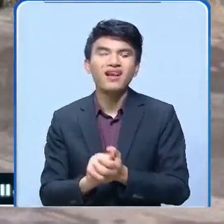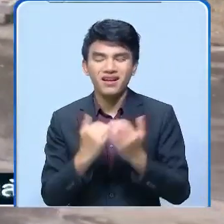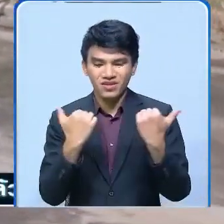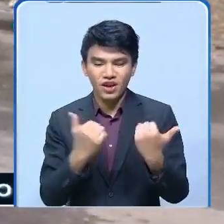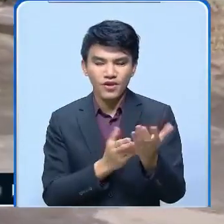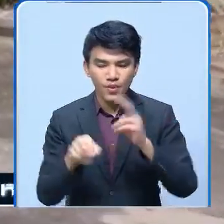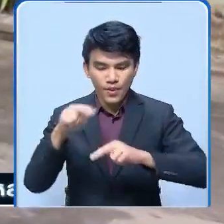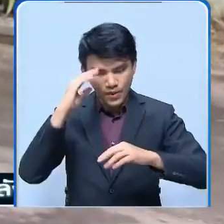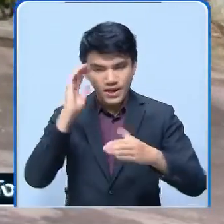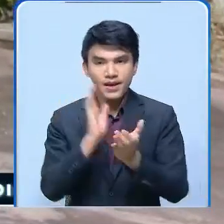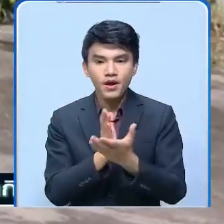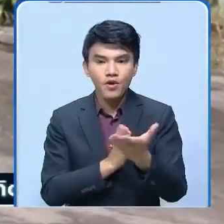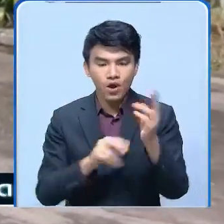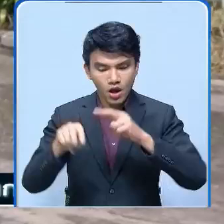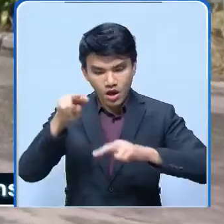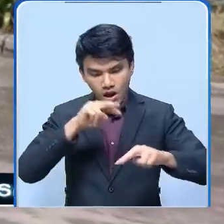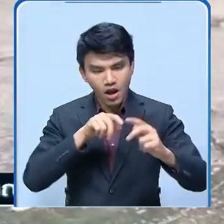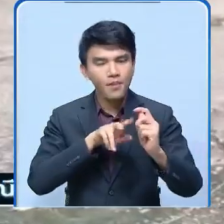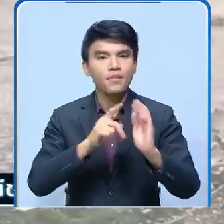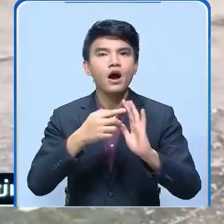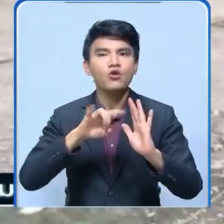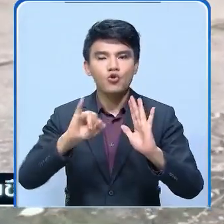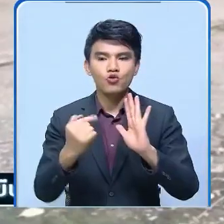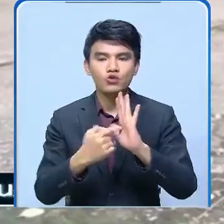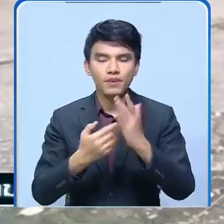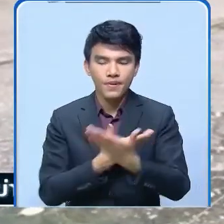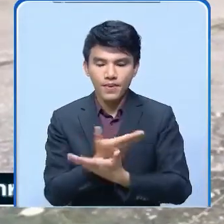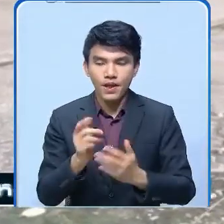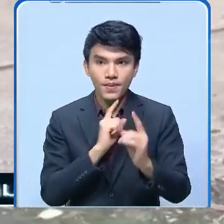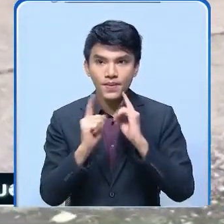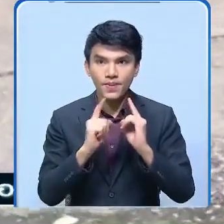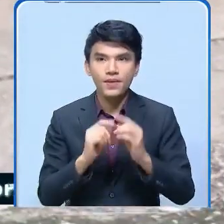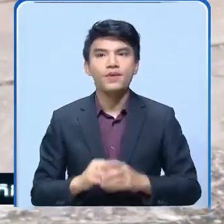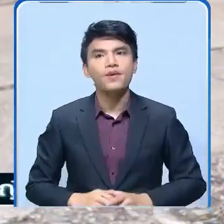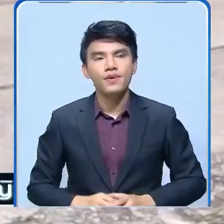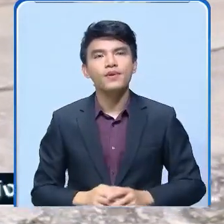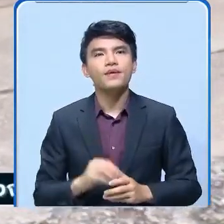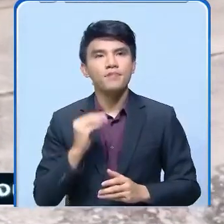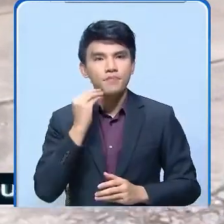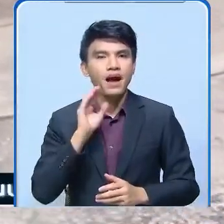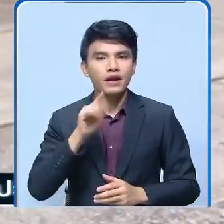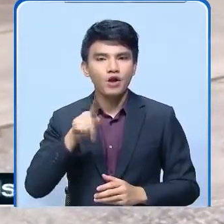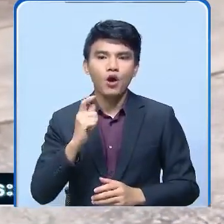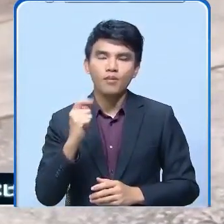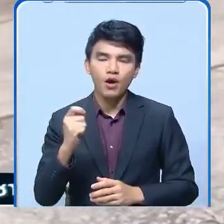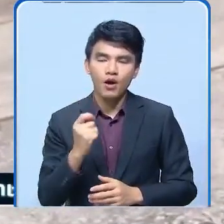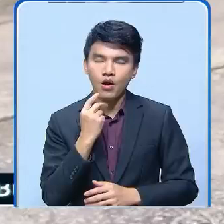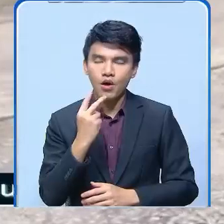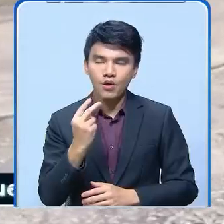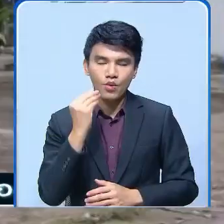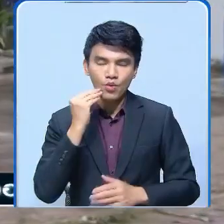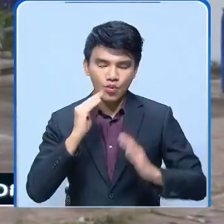ครองตำรวจแล้วก็หน่วยงานที่เกี่ยวข้องของอำเภอกุดจับก็อยู่ระหว่างการหารือเตรียมที่จะลงพื้นที่บ้านของนางสาวปอค่ะไปดูสภาพ